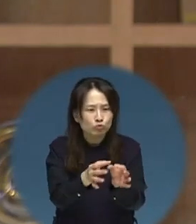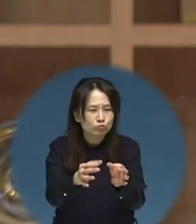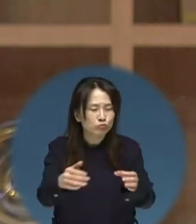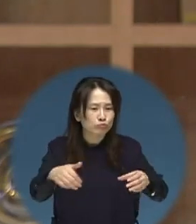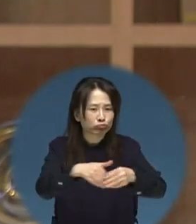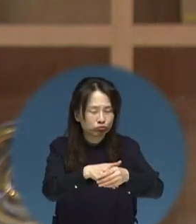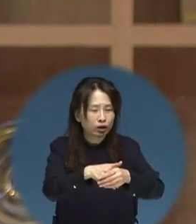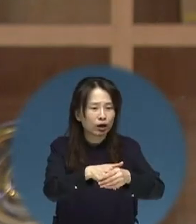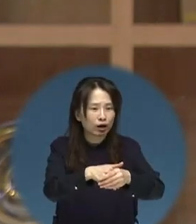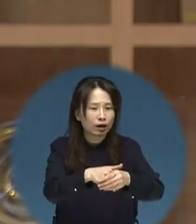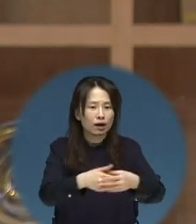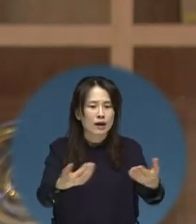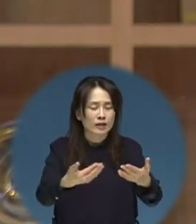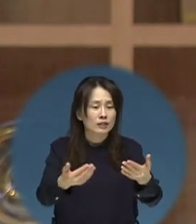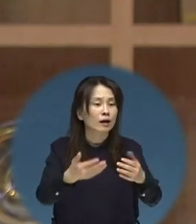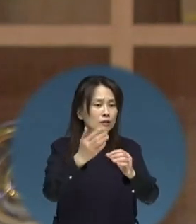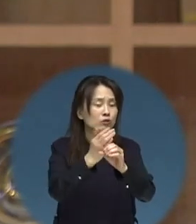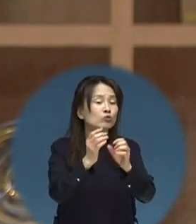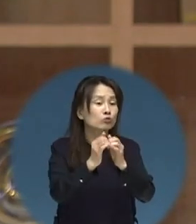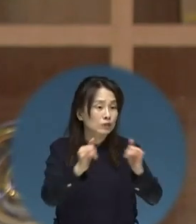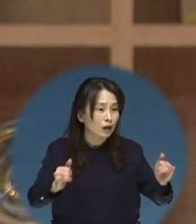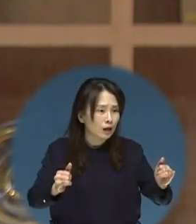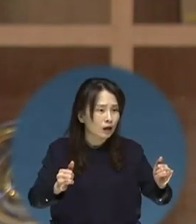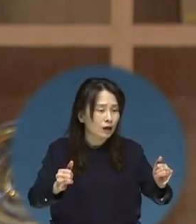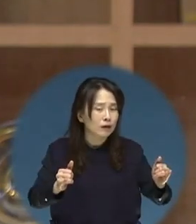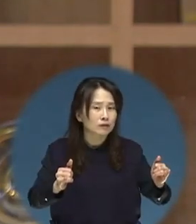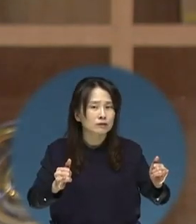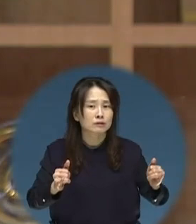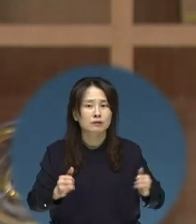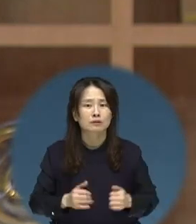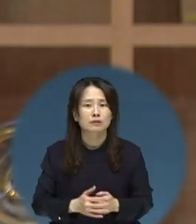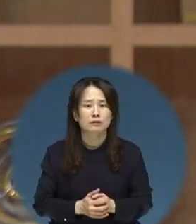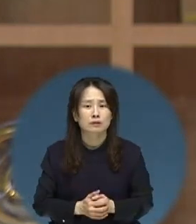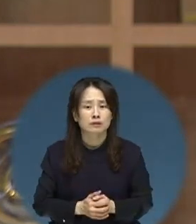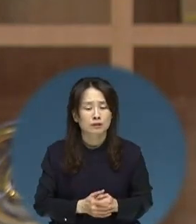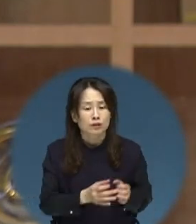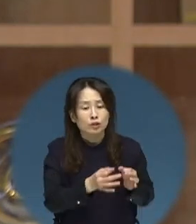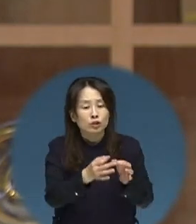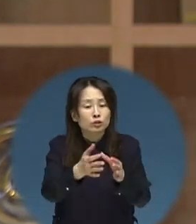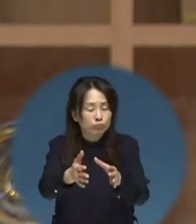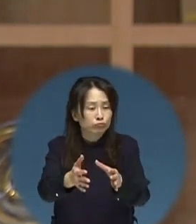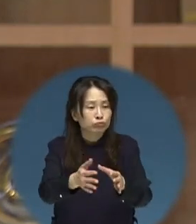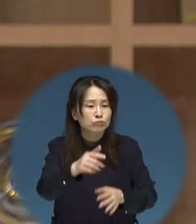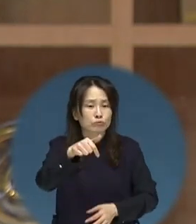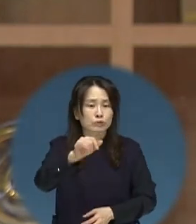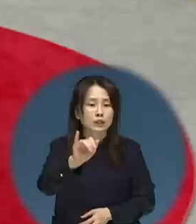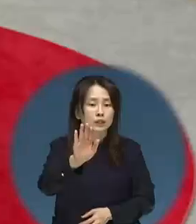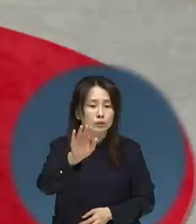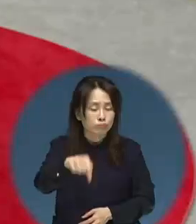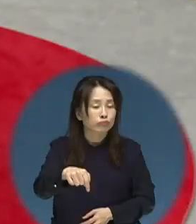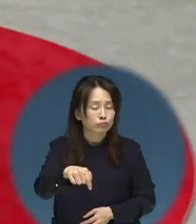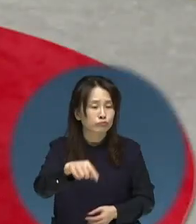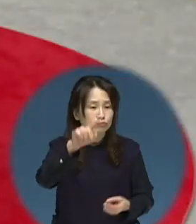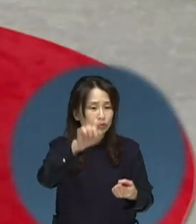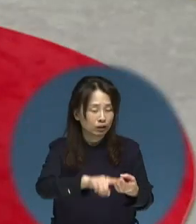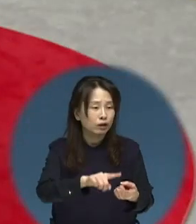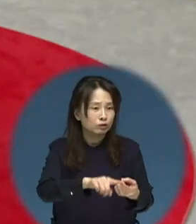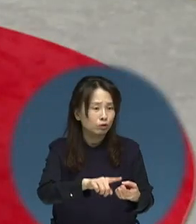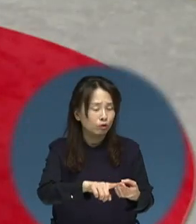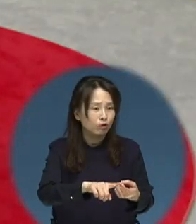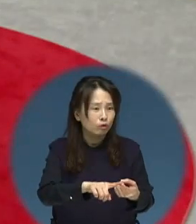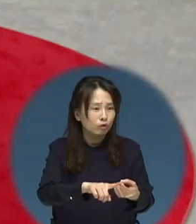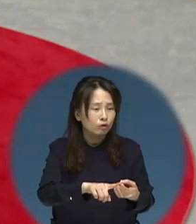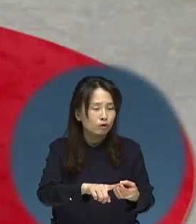문화 확산하는 분들이 여러 목소리로 시청자분들한테 기부란 이런 겁니다라고 말해왔거든요. 저는 한 대표의 말은